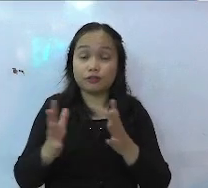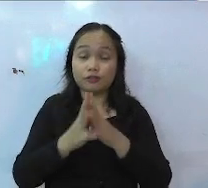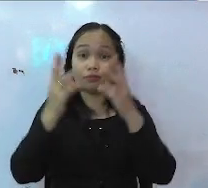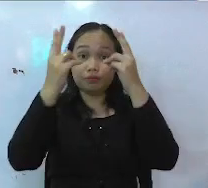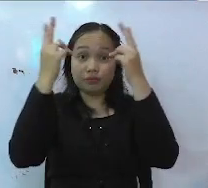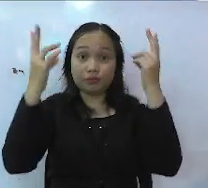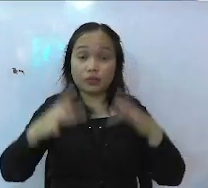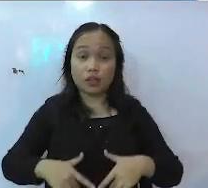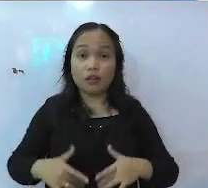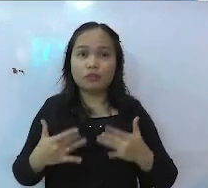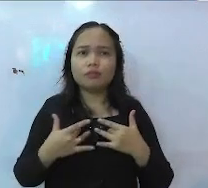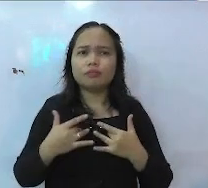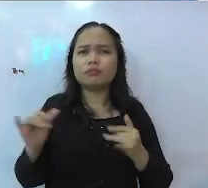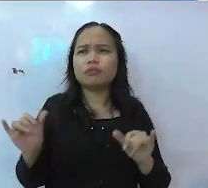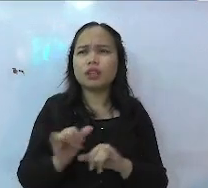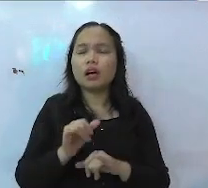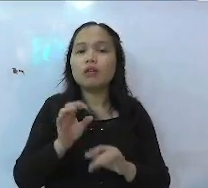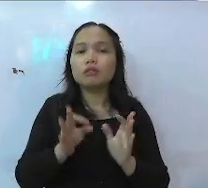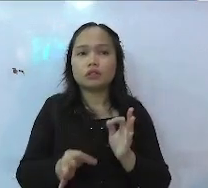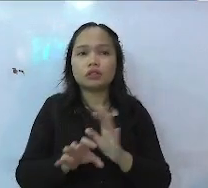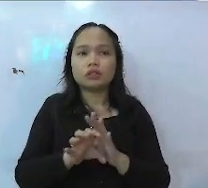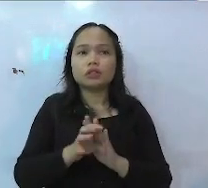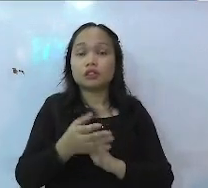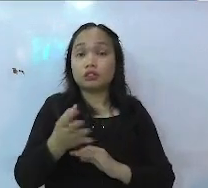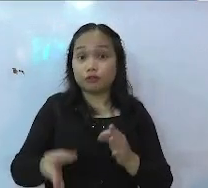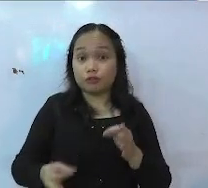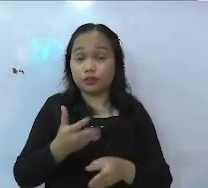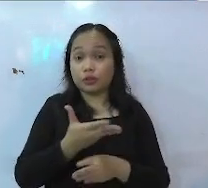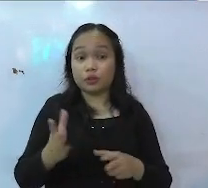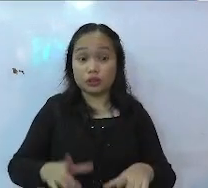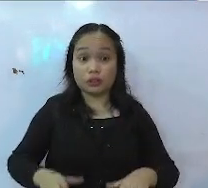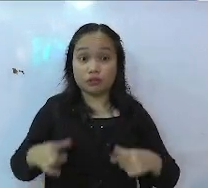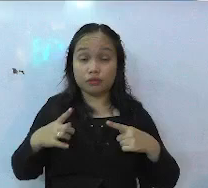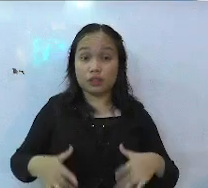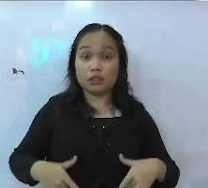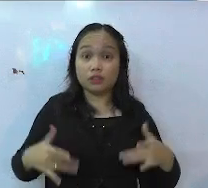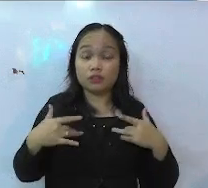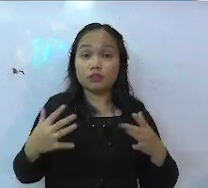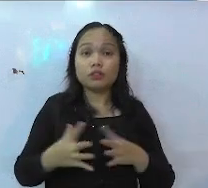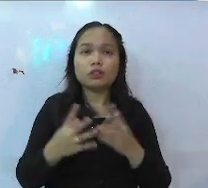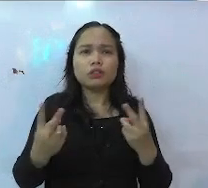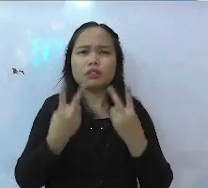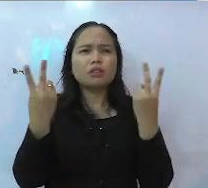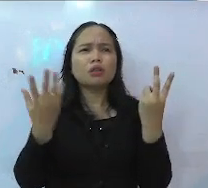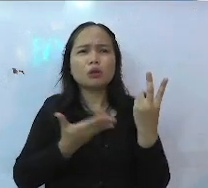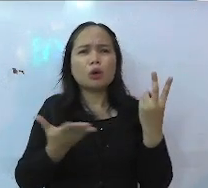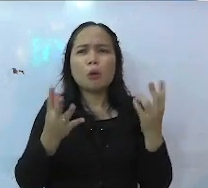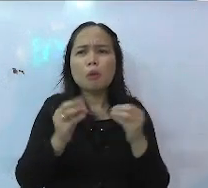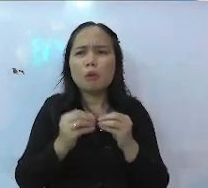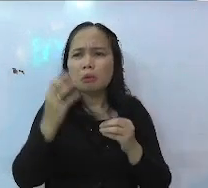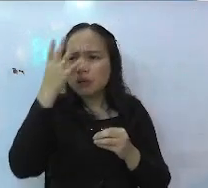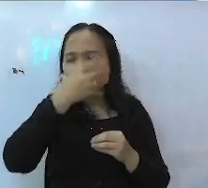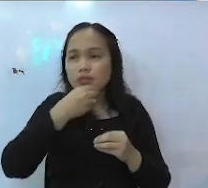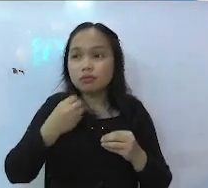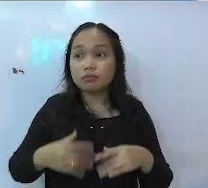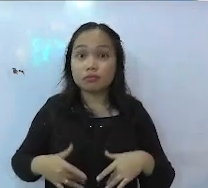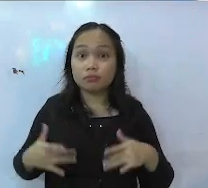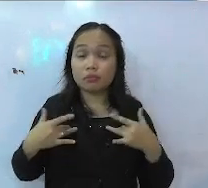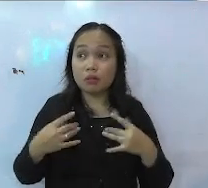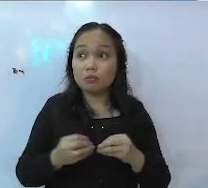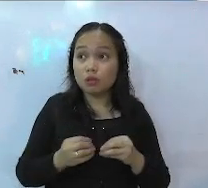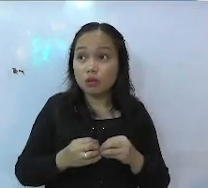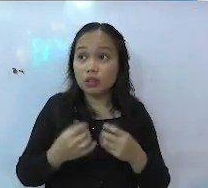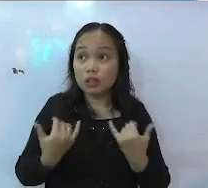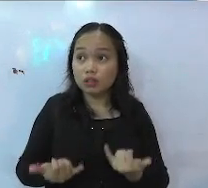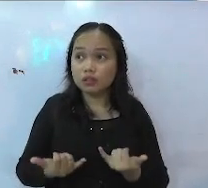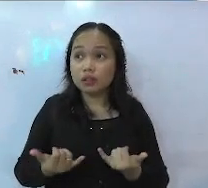eh Actually p kayo ay namuhay ng Victorious life mas maganda pa ang buhay niyo ngayon ngayon mismo ha anumang